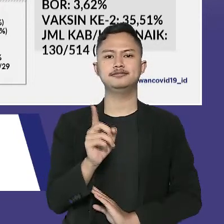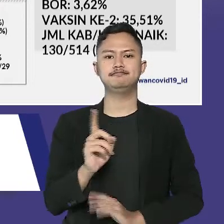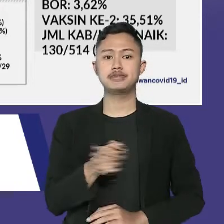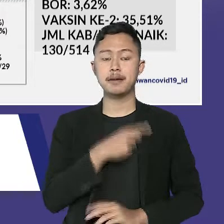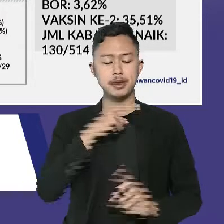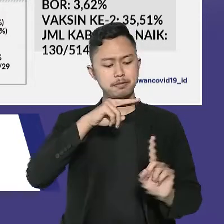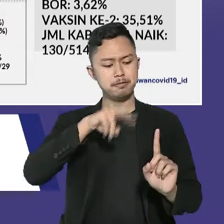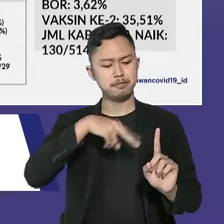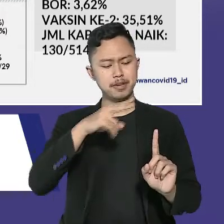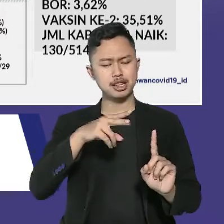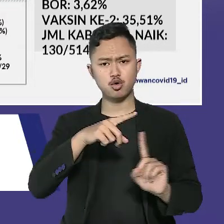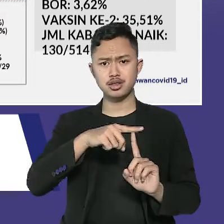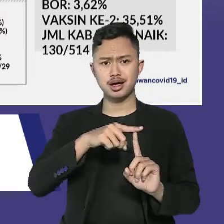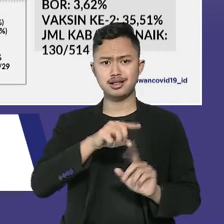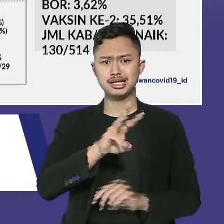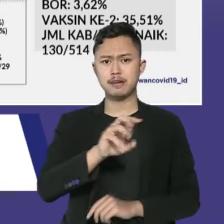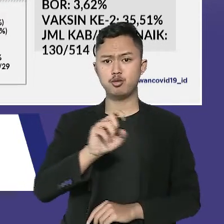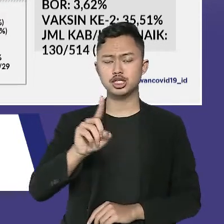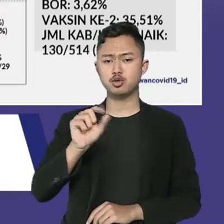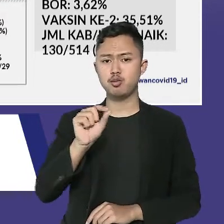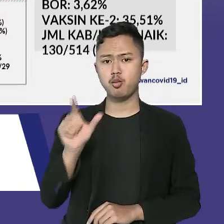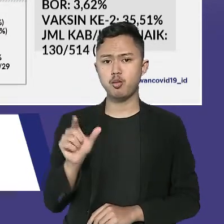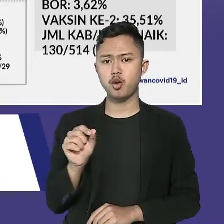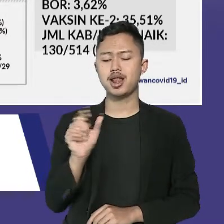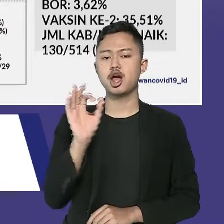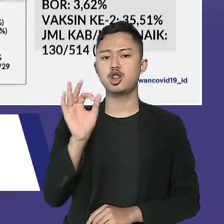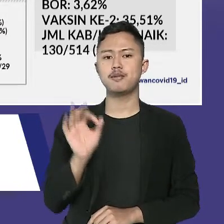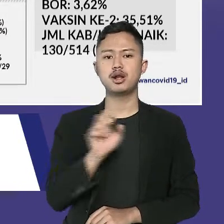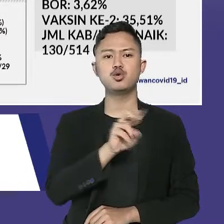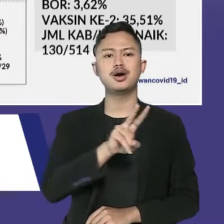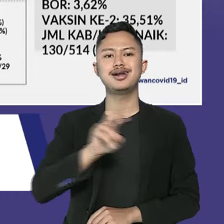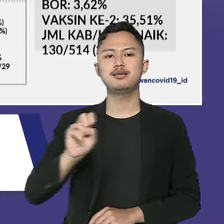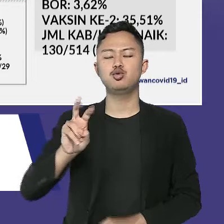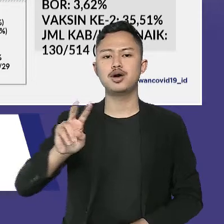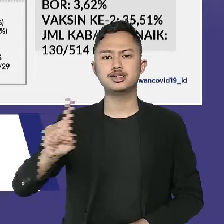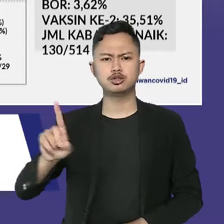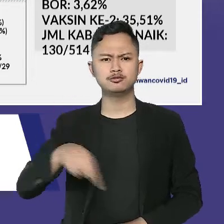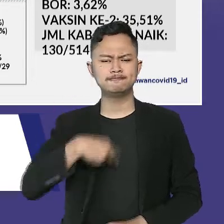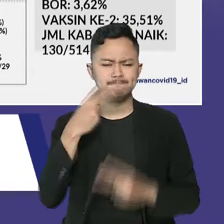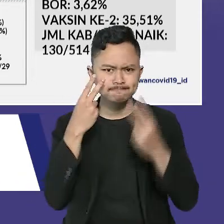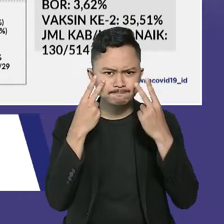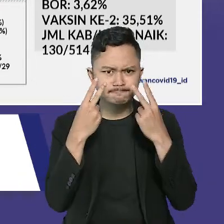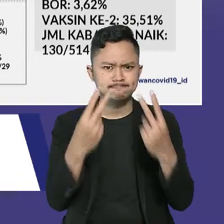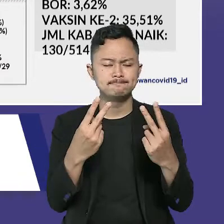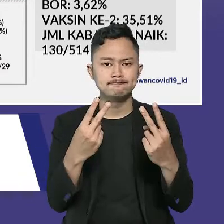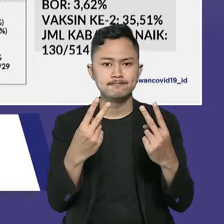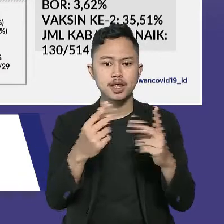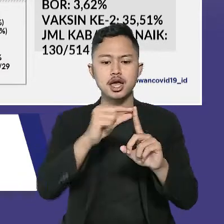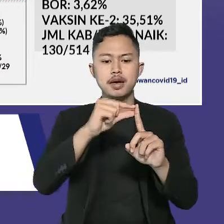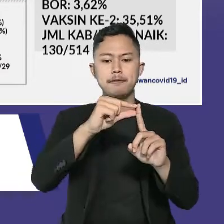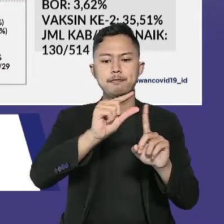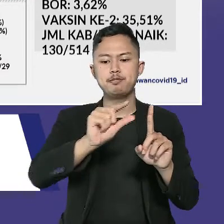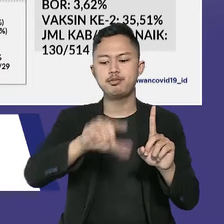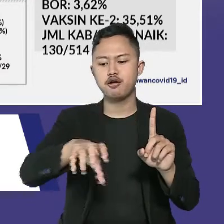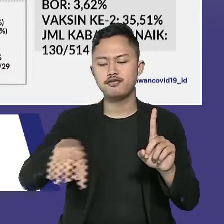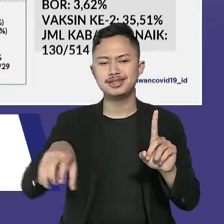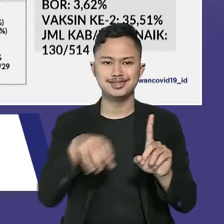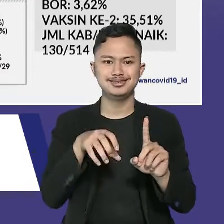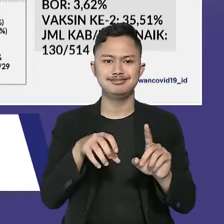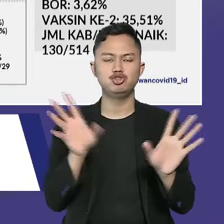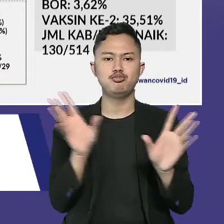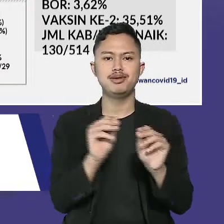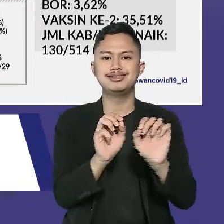Berdasarkan pemantauan pertanggal 31 Oktober 2021, terdapat 9 provinsi yang